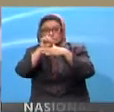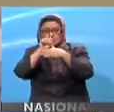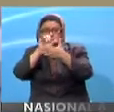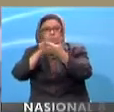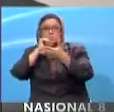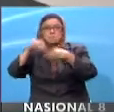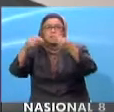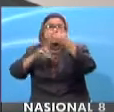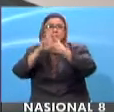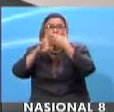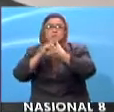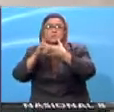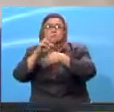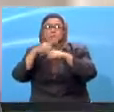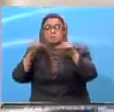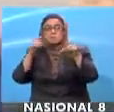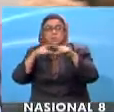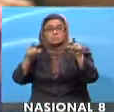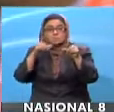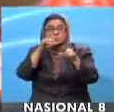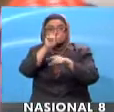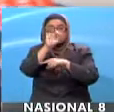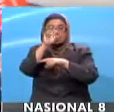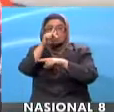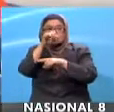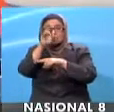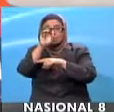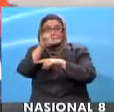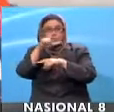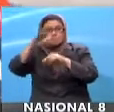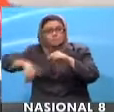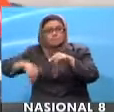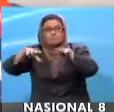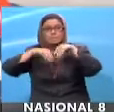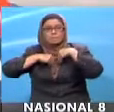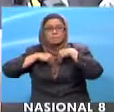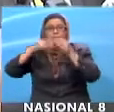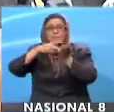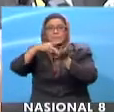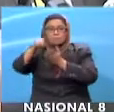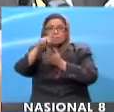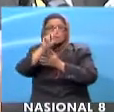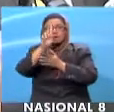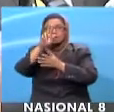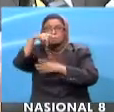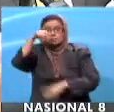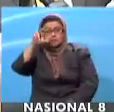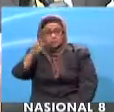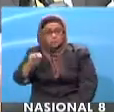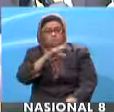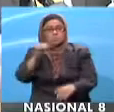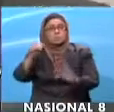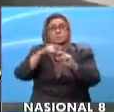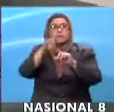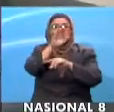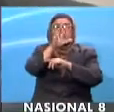sistemik meskipun Takaful masih belum menerima pembayaran kadar kupon ia memenangkan ngebon suku itu dijamin sepenuhnya